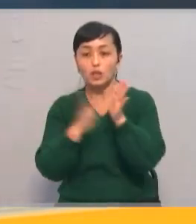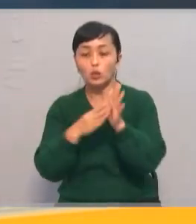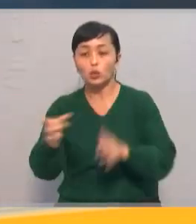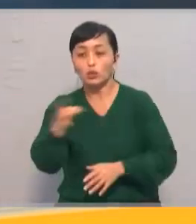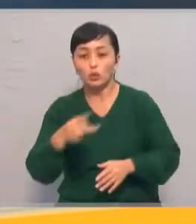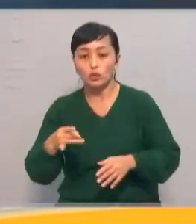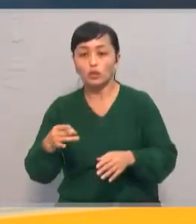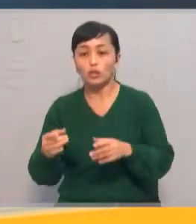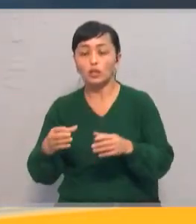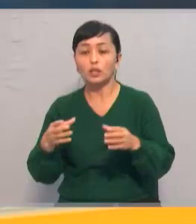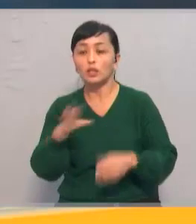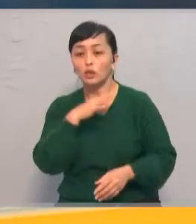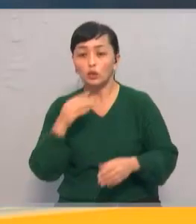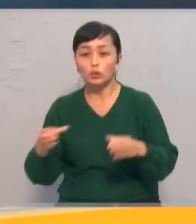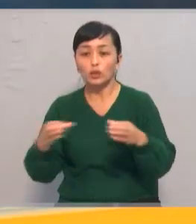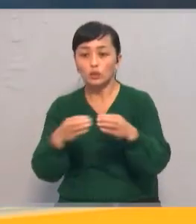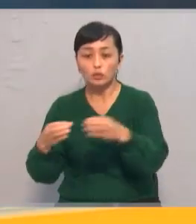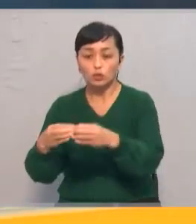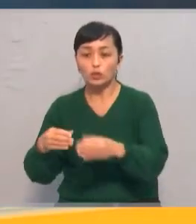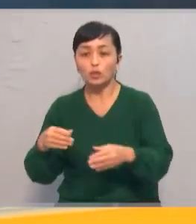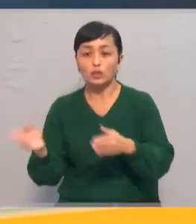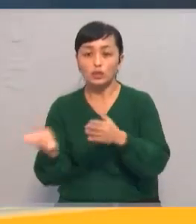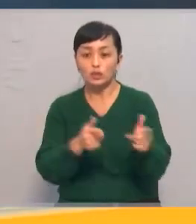аса спортшы қатысып, өзара мықтыларды анықтады.